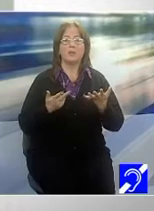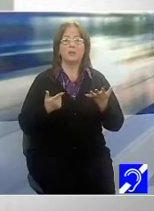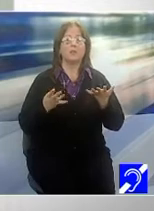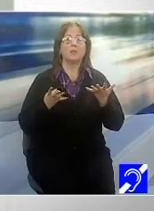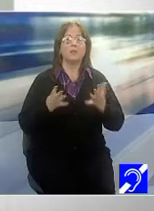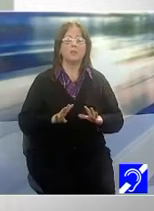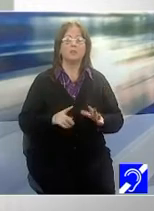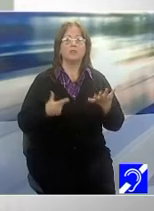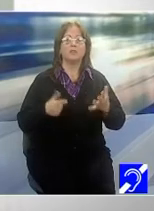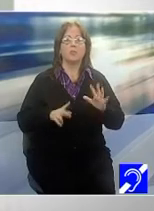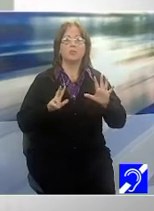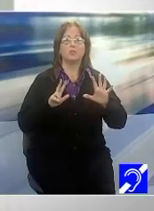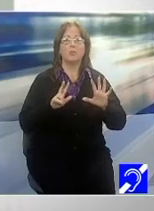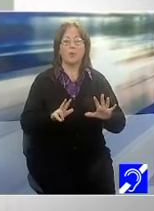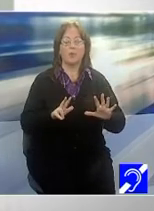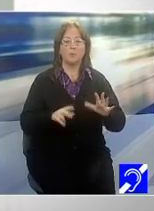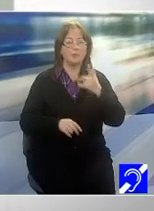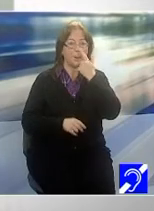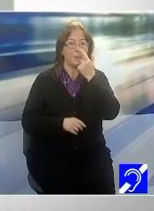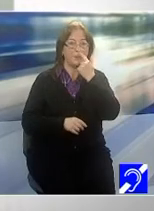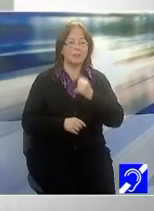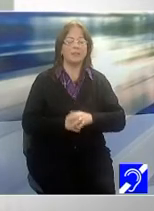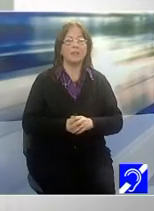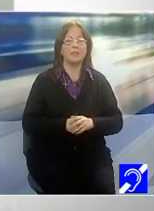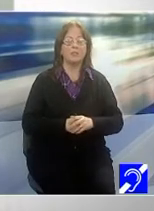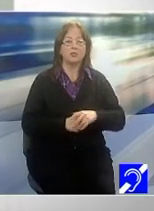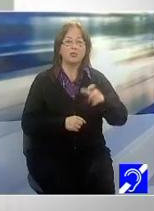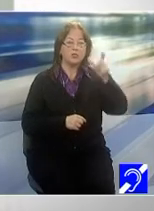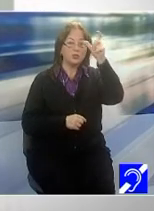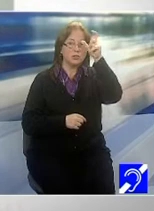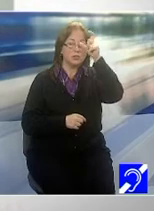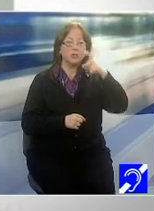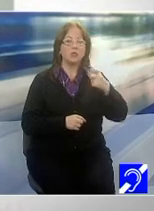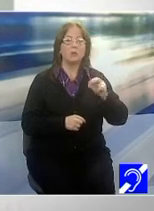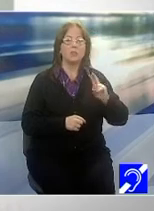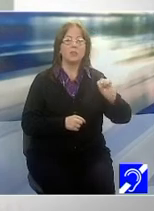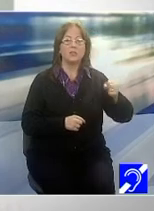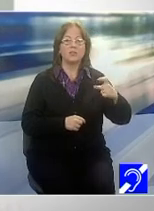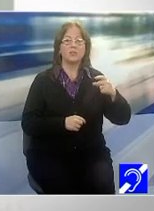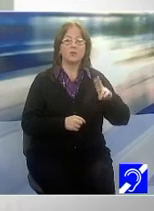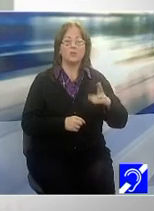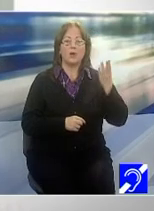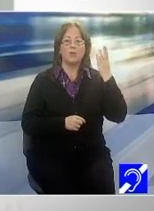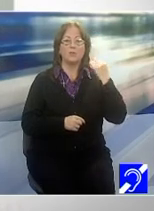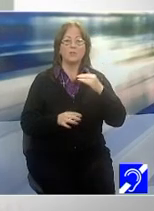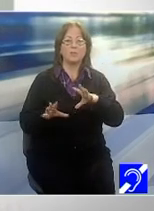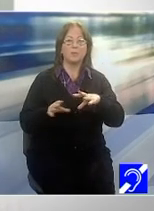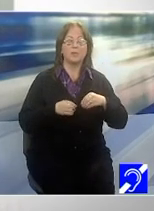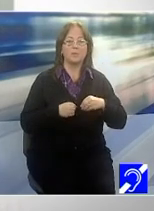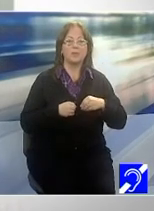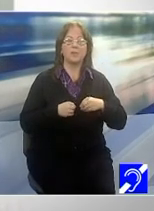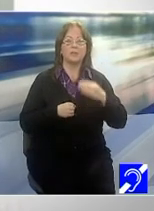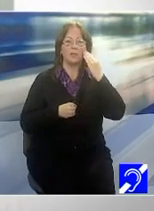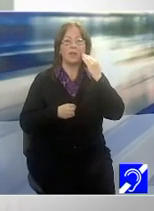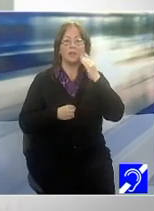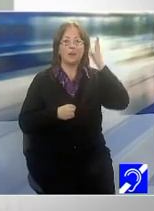1978, în 12 aprilie 1978, Nicolae Ceaușescu a fost primit de Jimmy Carter, iar apoi președintele